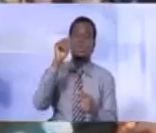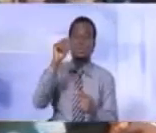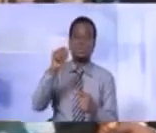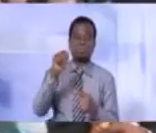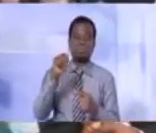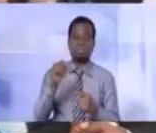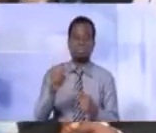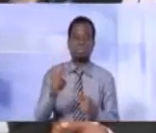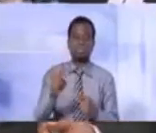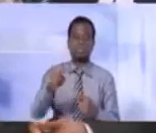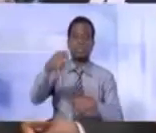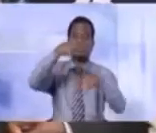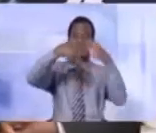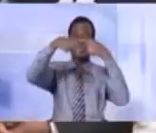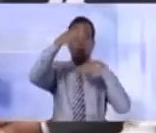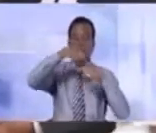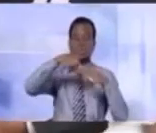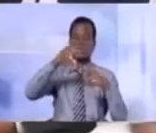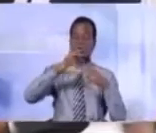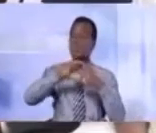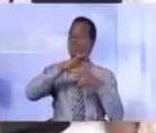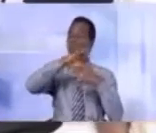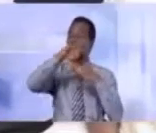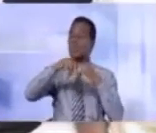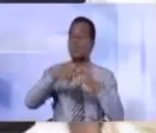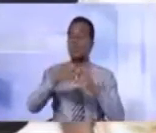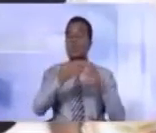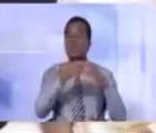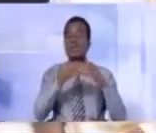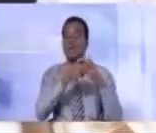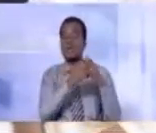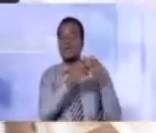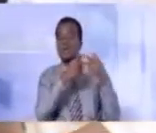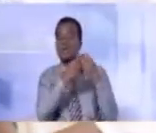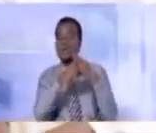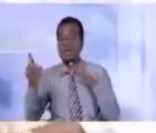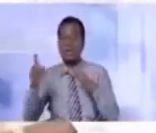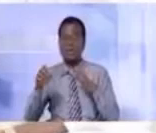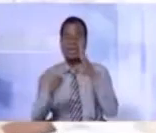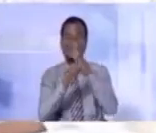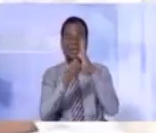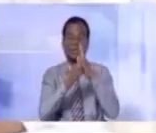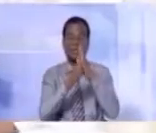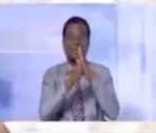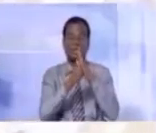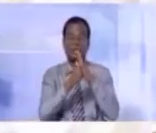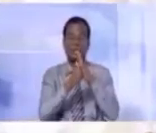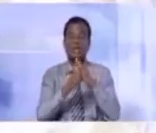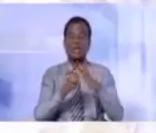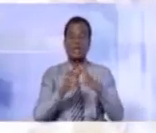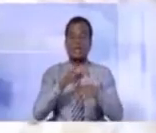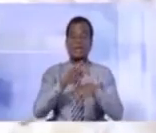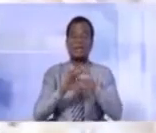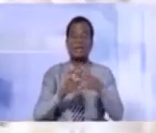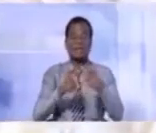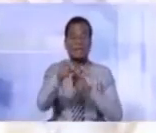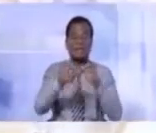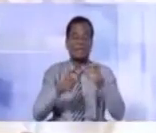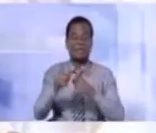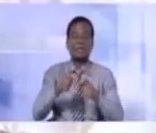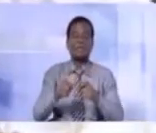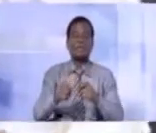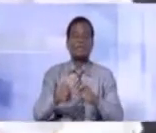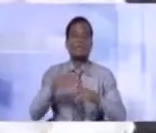le retour des réfugiés l'éducation l'économie la gestion du foncier rural la justice